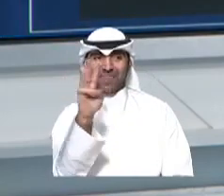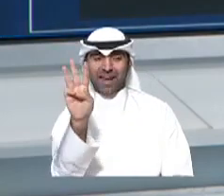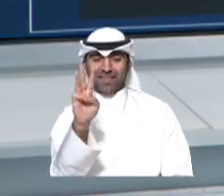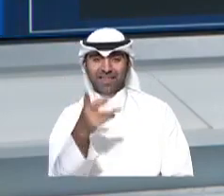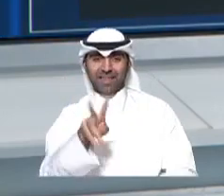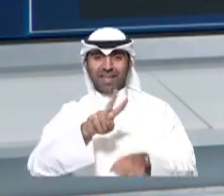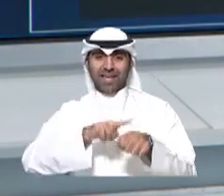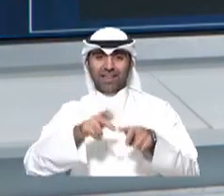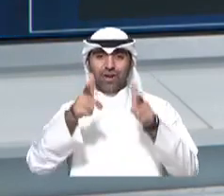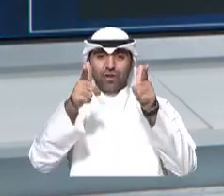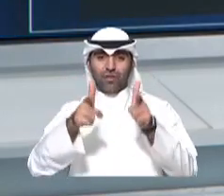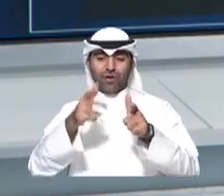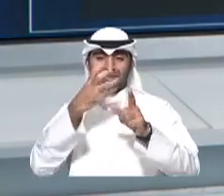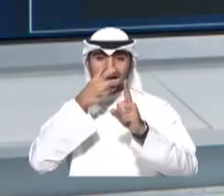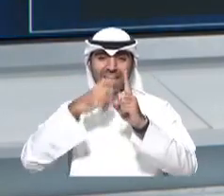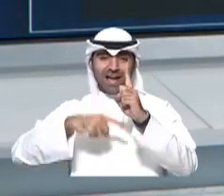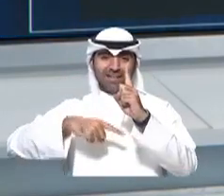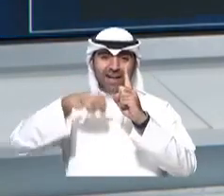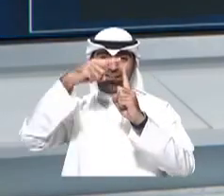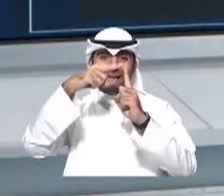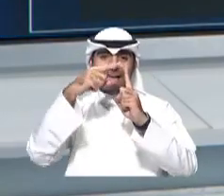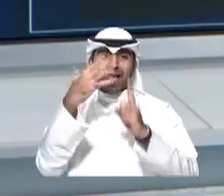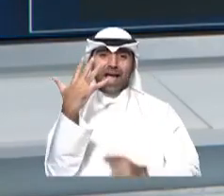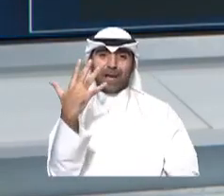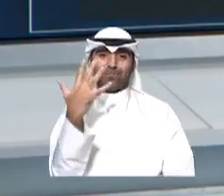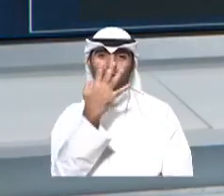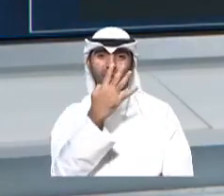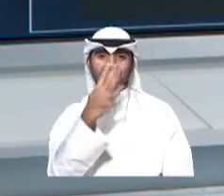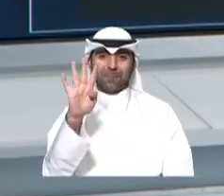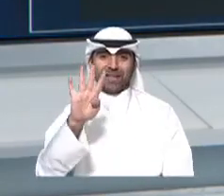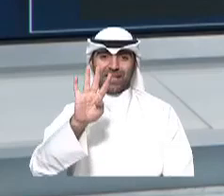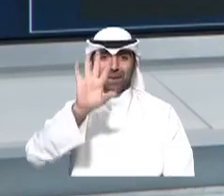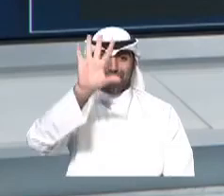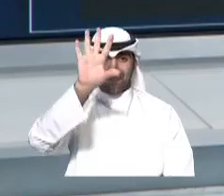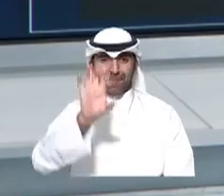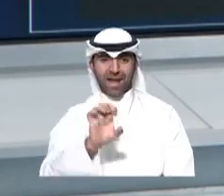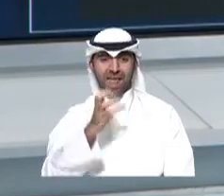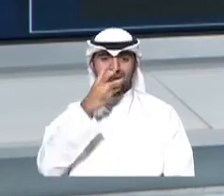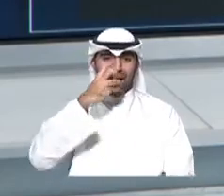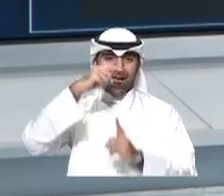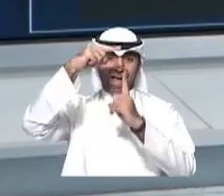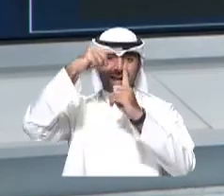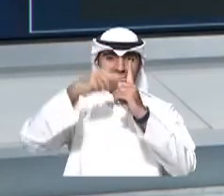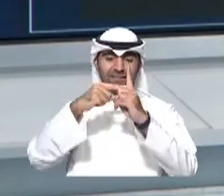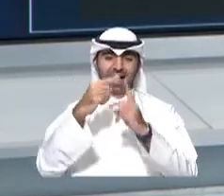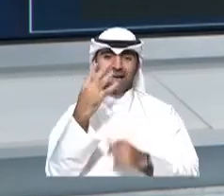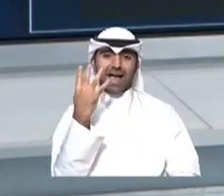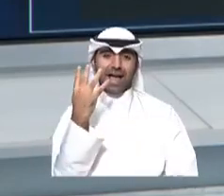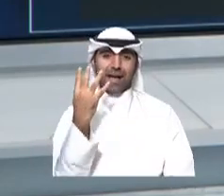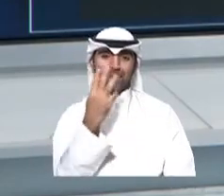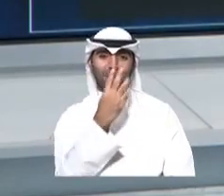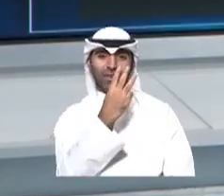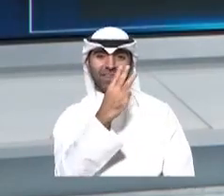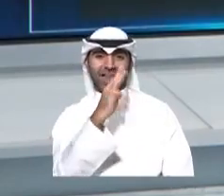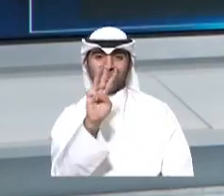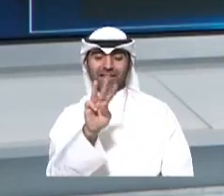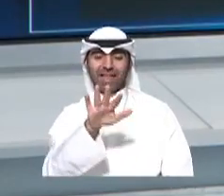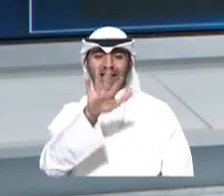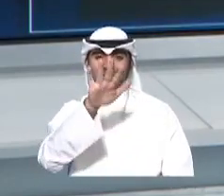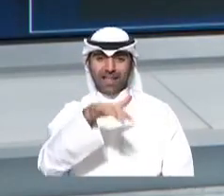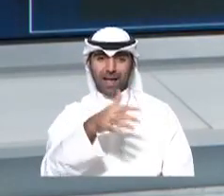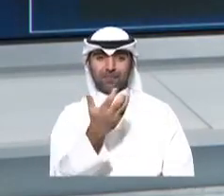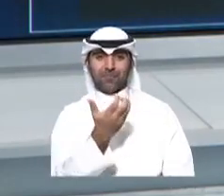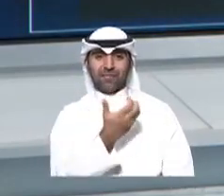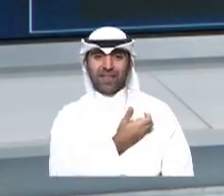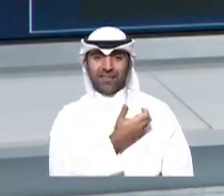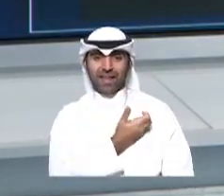والأربعاء أجواء رطبة نسبيا على المناطق الساحلية بسبب تحول الرياح للرياح الجنوبية الشرقية، تعاود الرياح الشمالية الغربية في عطلة نهاية هذا